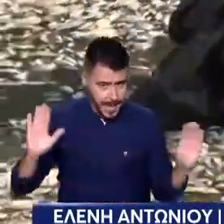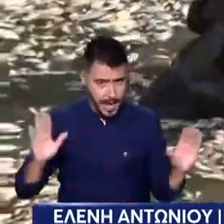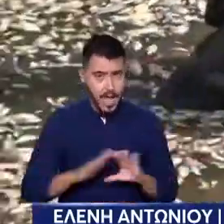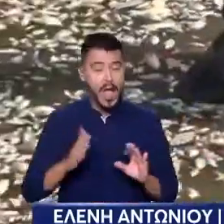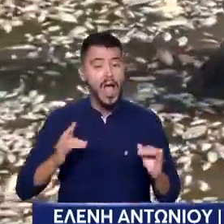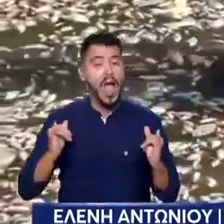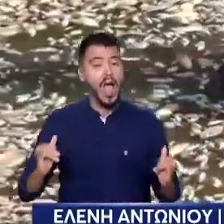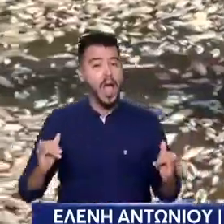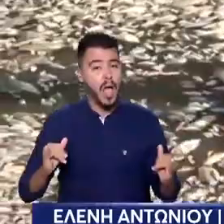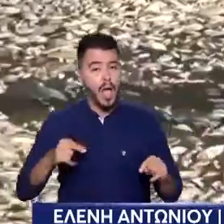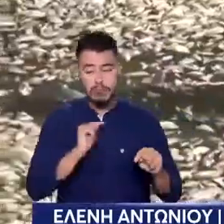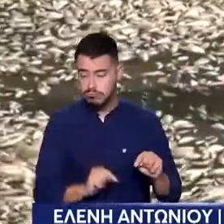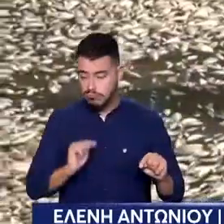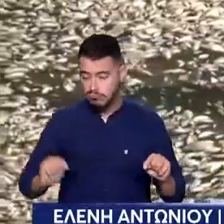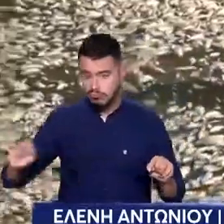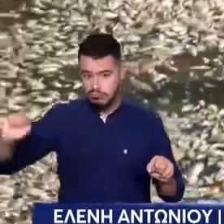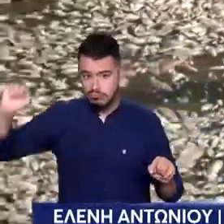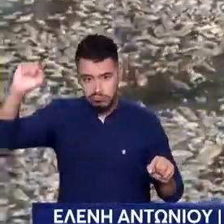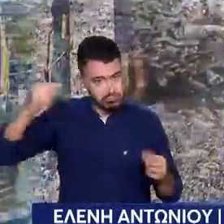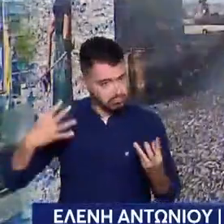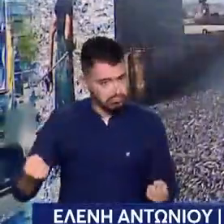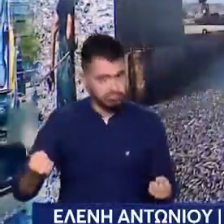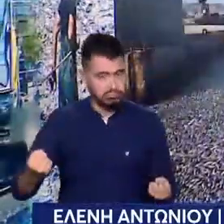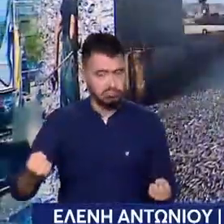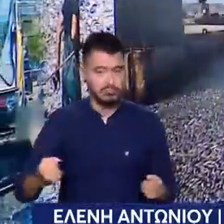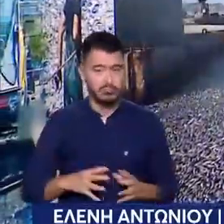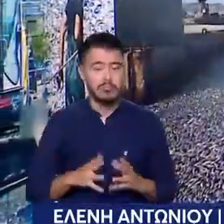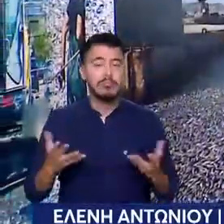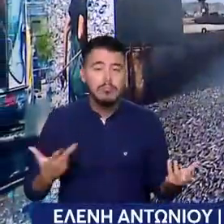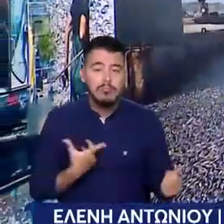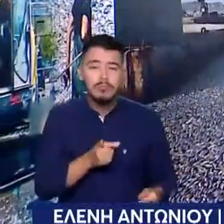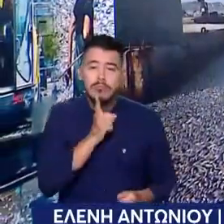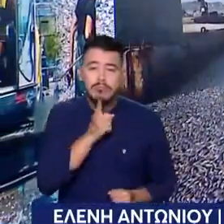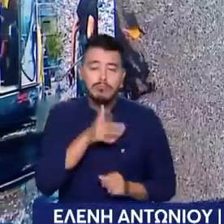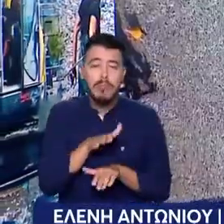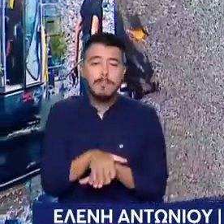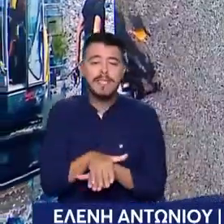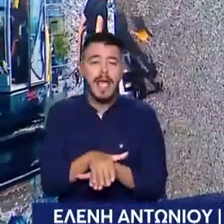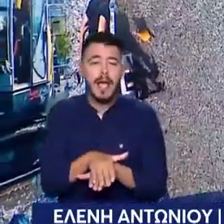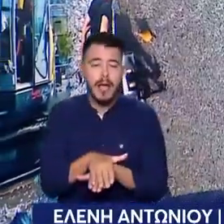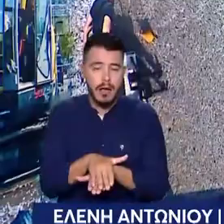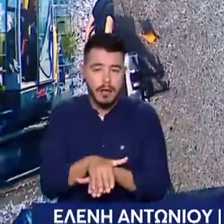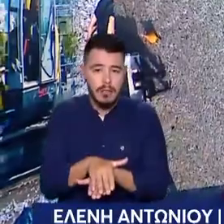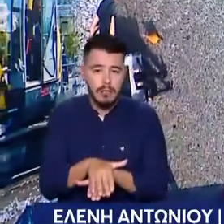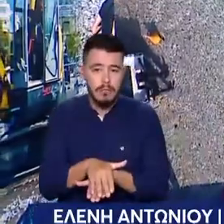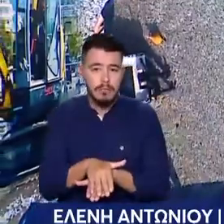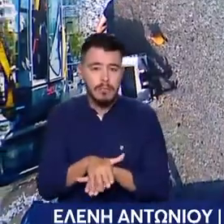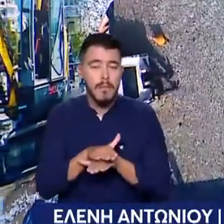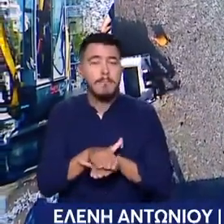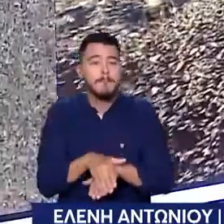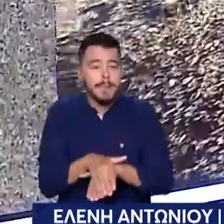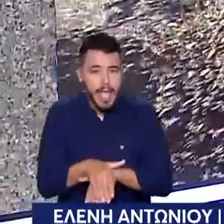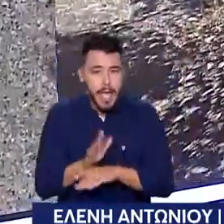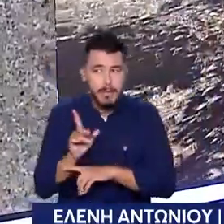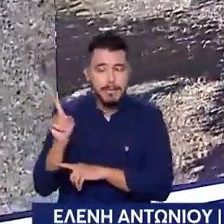μαζεύουν μαζί με αντιληπτικά. Ήταν τα ψάρια τα οποία έφτασαν στη θάλασσα μέχρι να μπουν τα φράγματα.